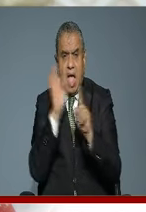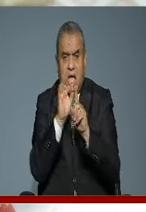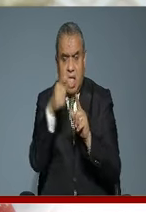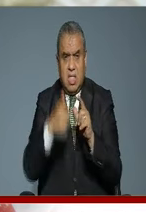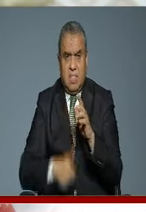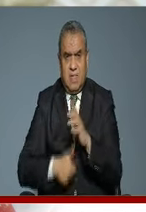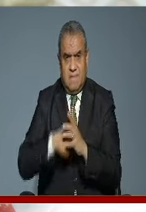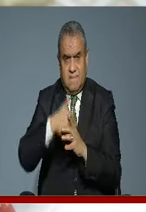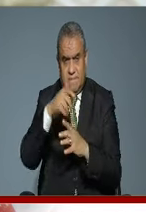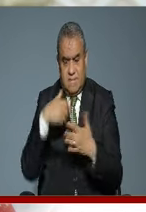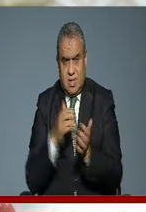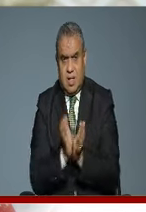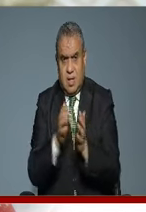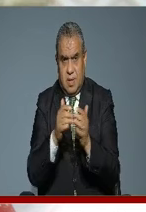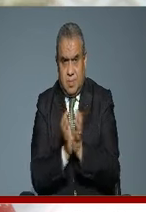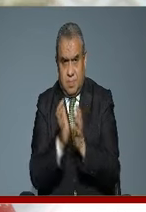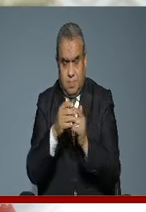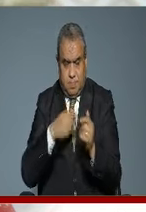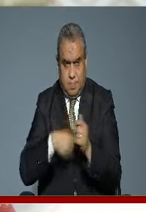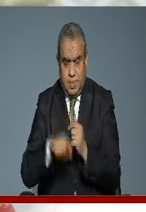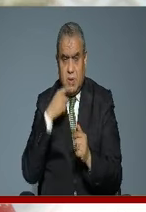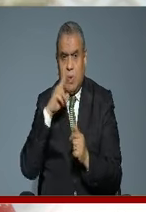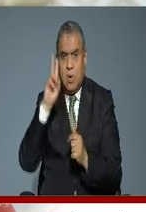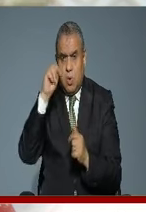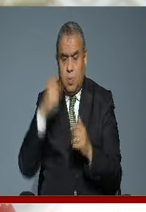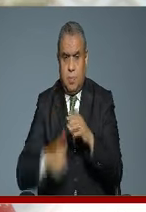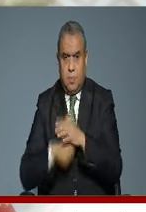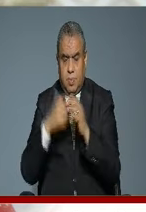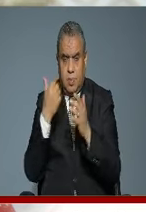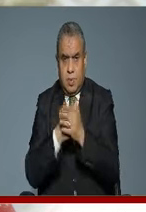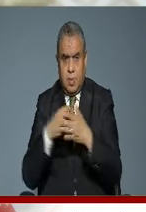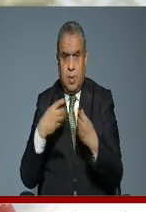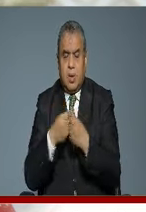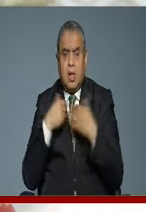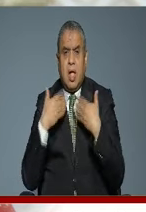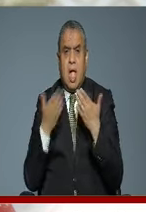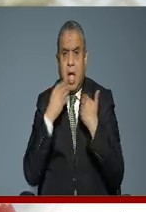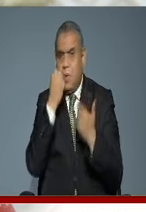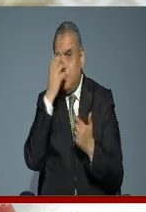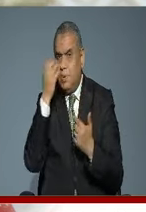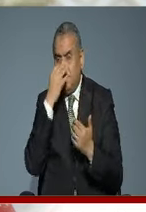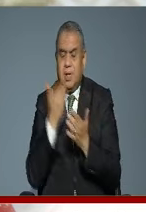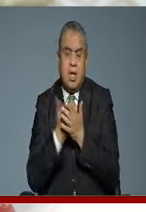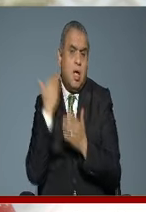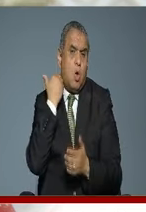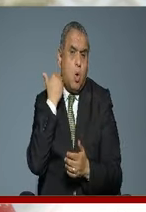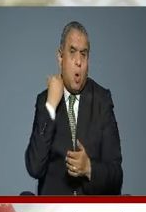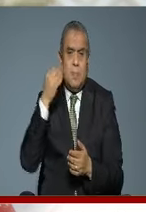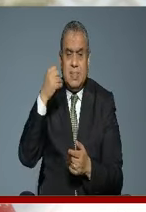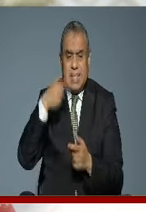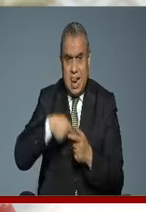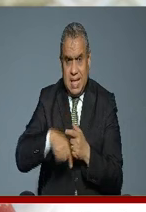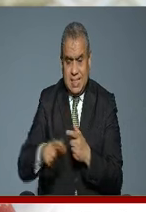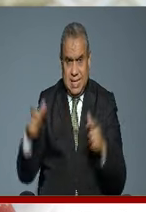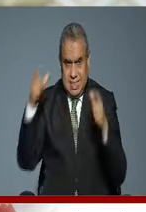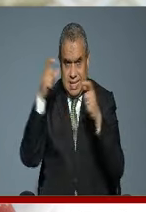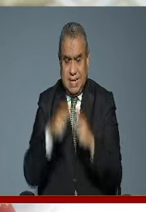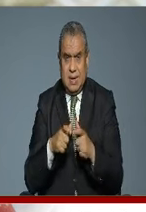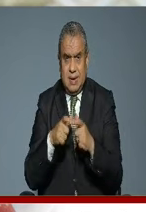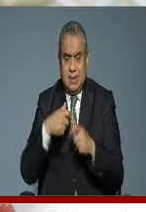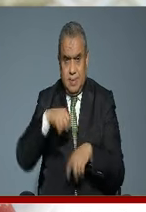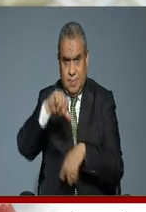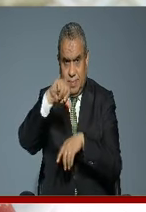لنجاح المؤتمر الأمم المتحدة الخاص بالمناخ أي COP30 الذي سوف يعقد في